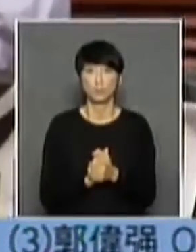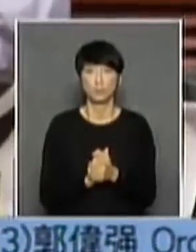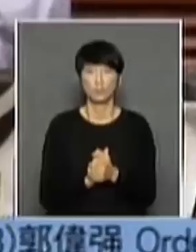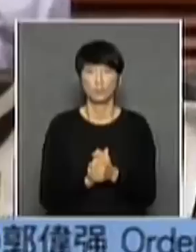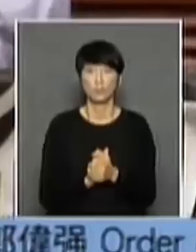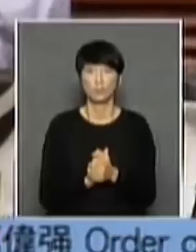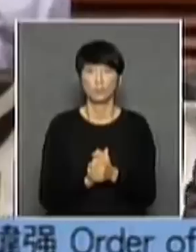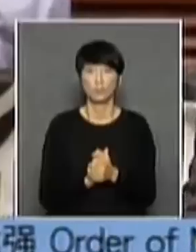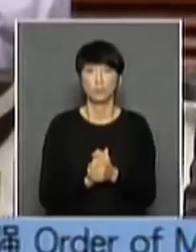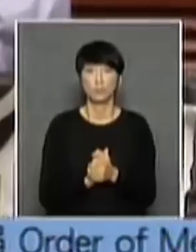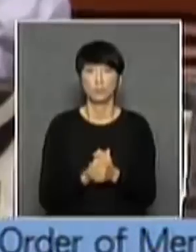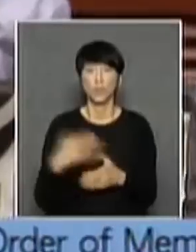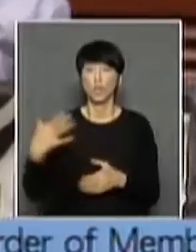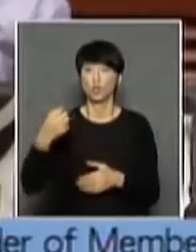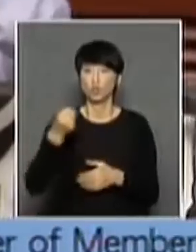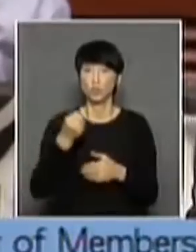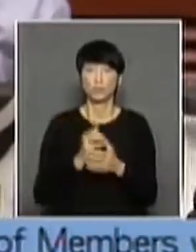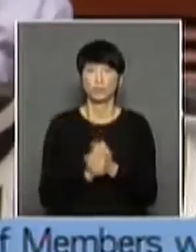员，主席，